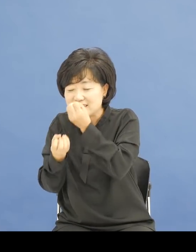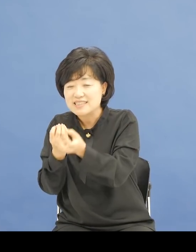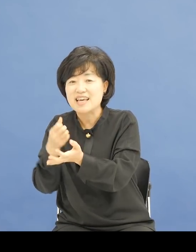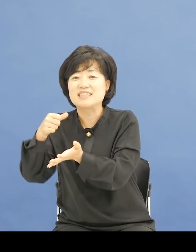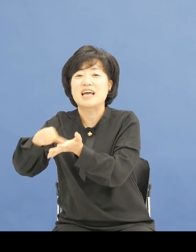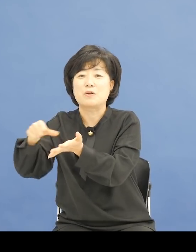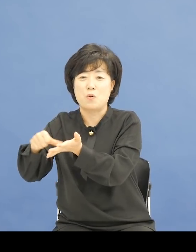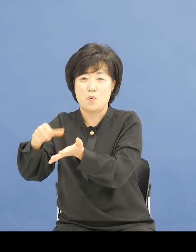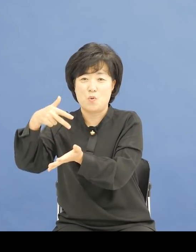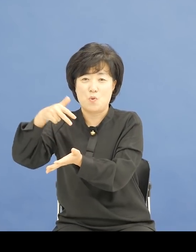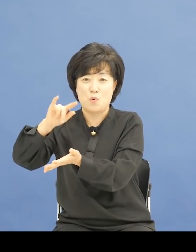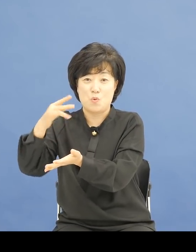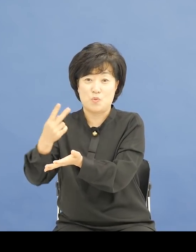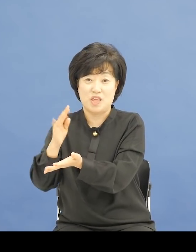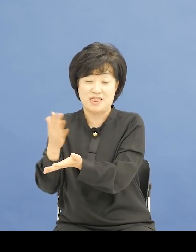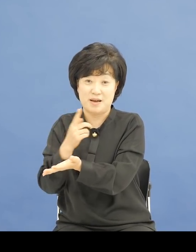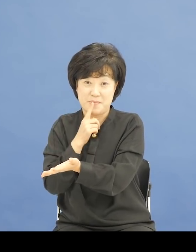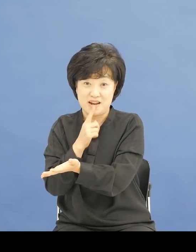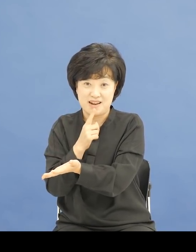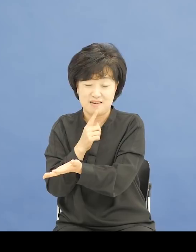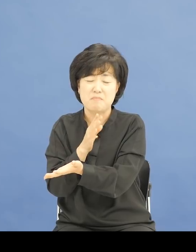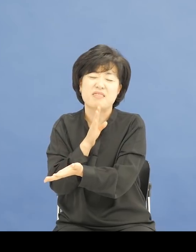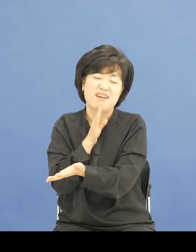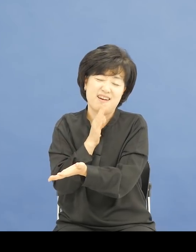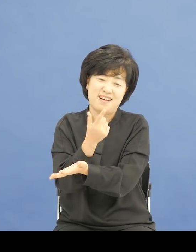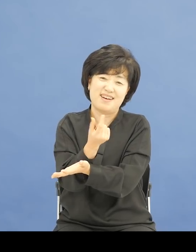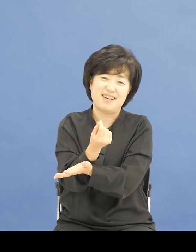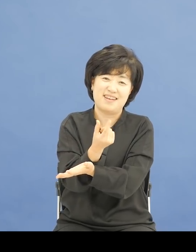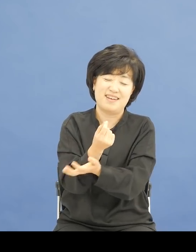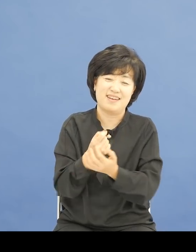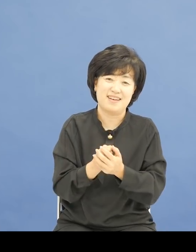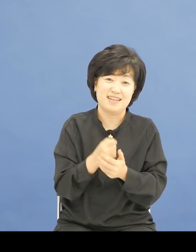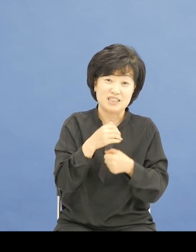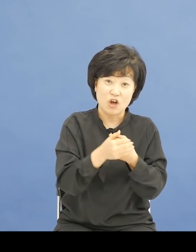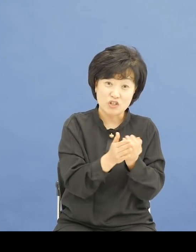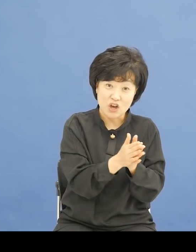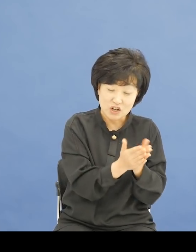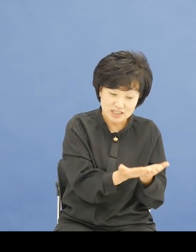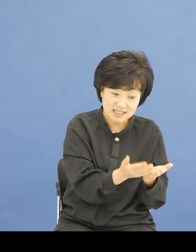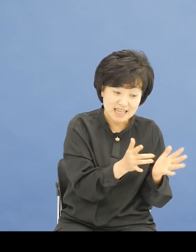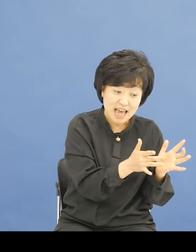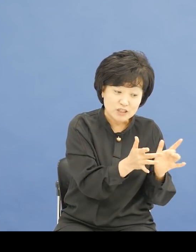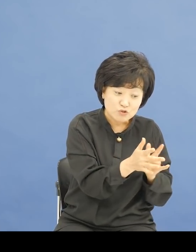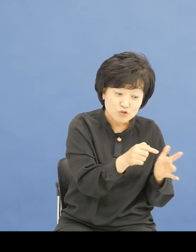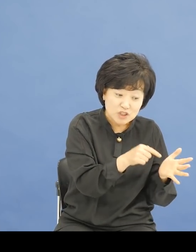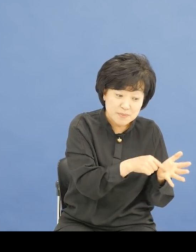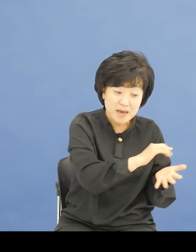간증의 재료가 된다고 하셨잖아요. 전 맞는 것 같다는 생각이 들어요. 그리고 우리가 성경은 하나님과 이제